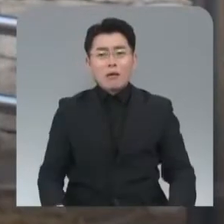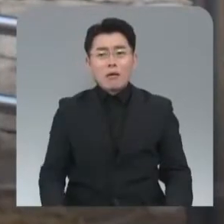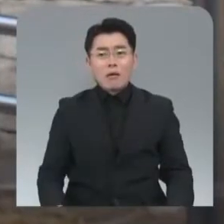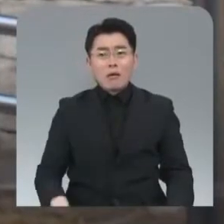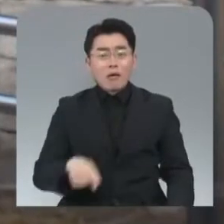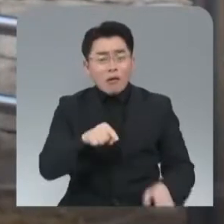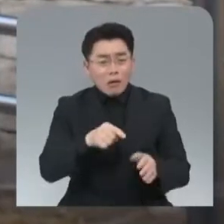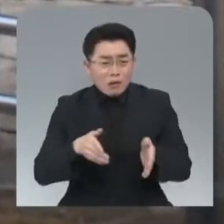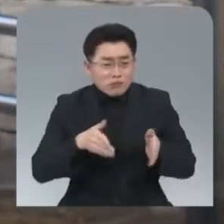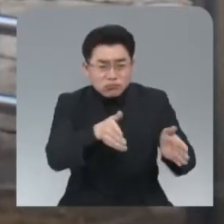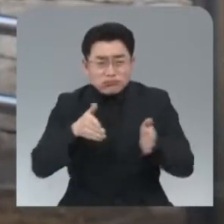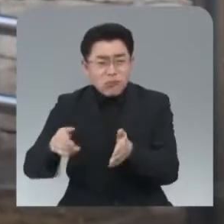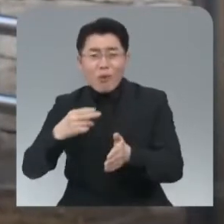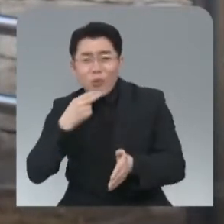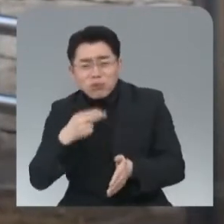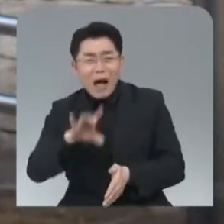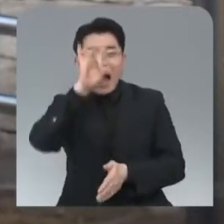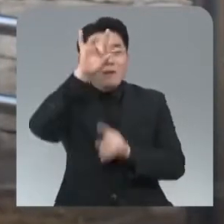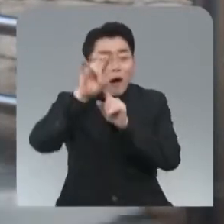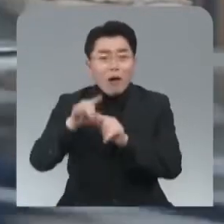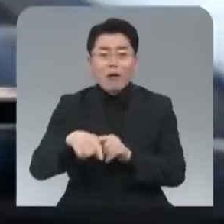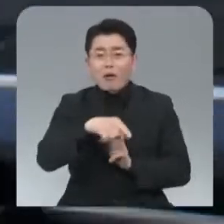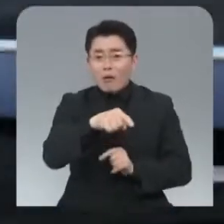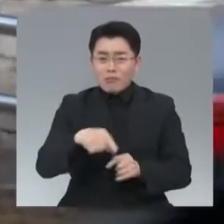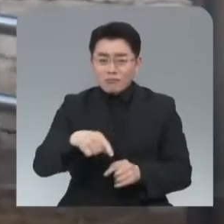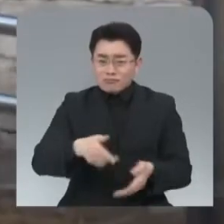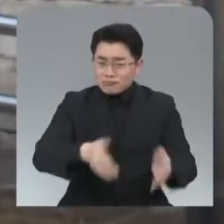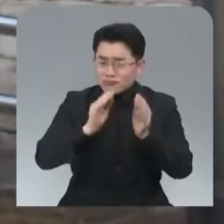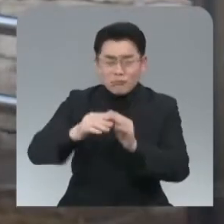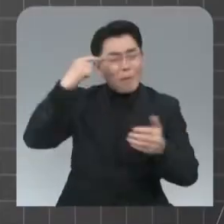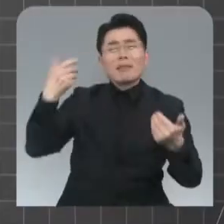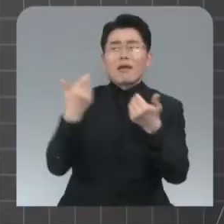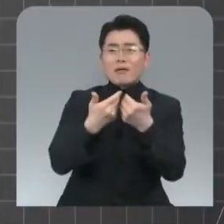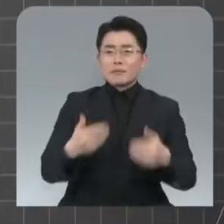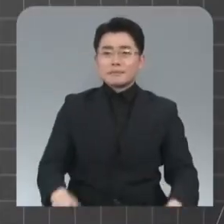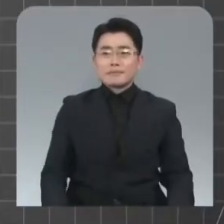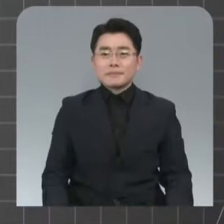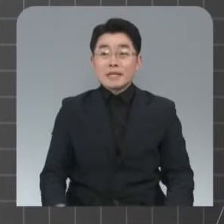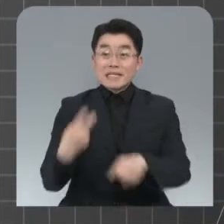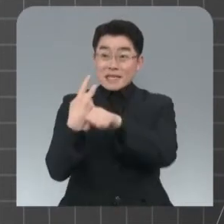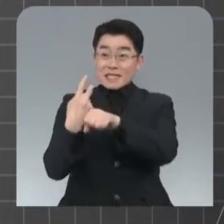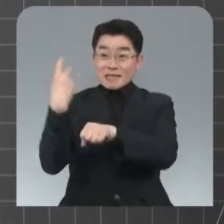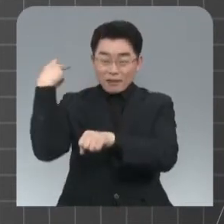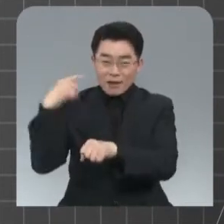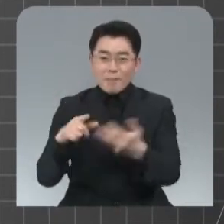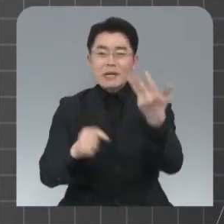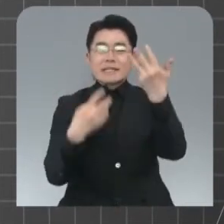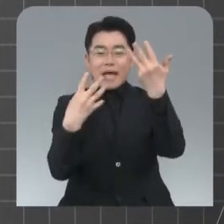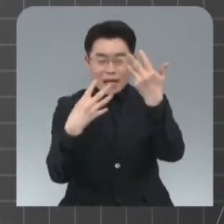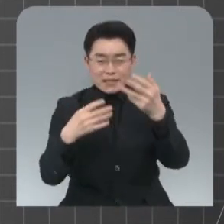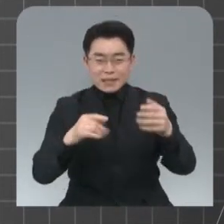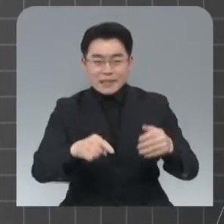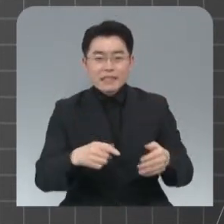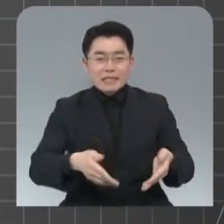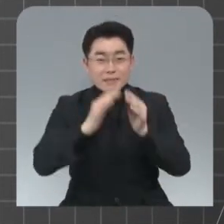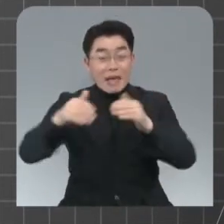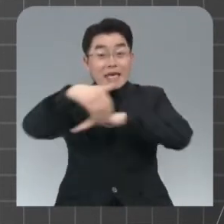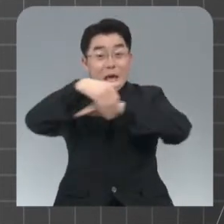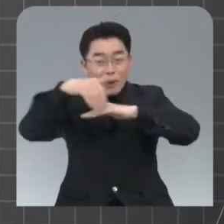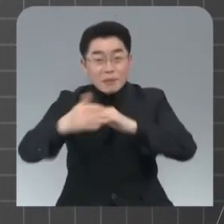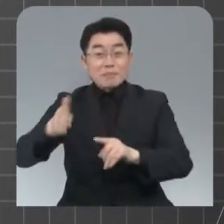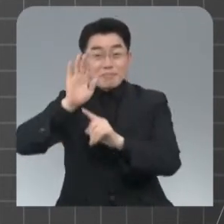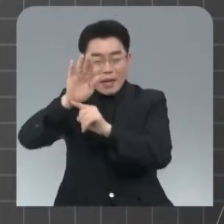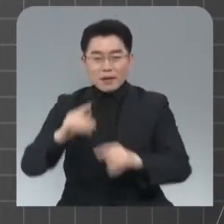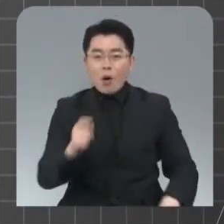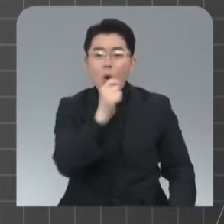거는 다 무시를 한다면 저희 입장에서는 당연히 반대할 수밖에 없죠. 2년 전 84 수도권 공급 대책에 포함된